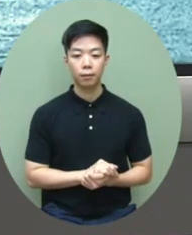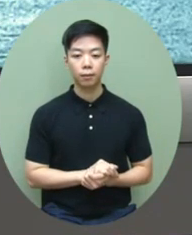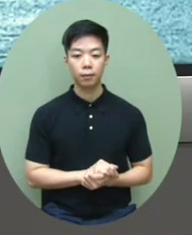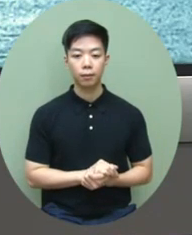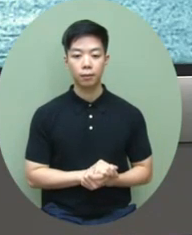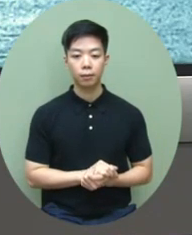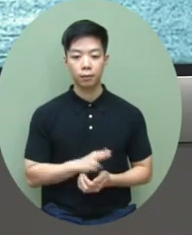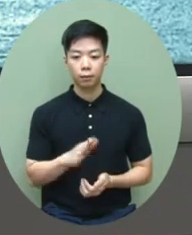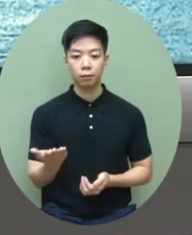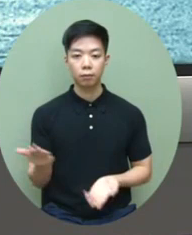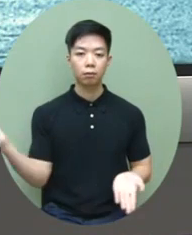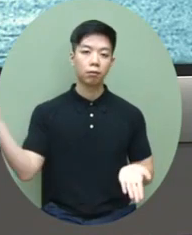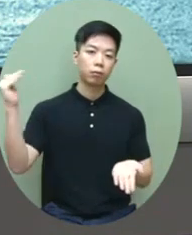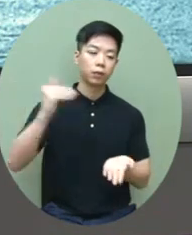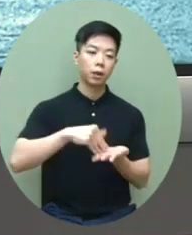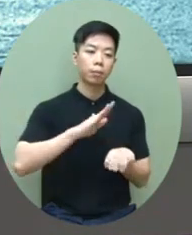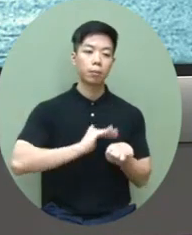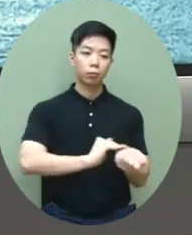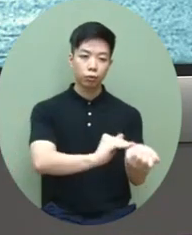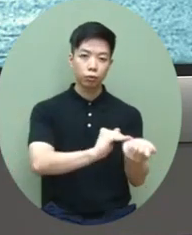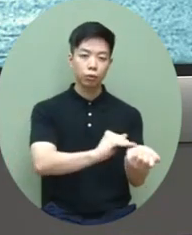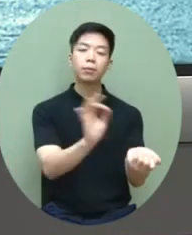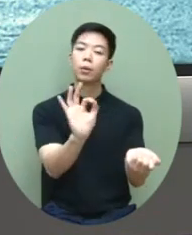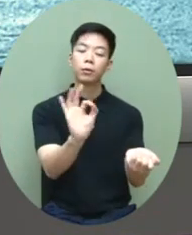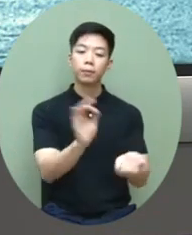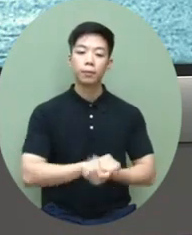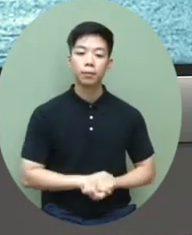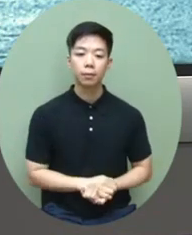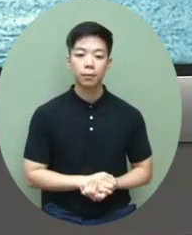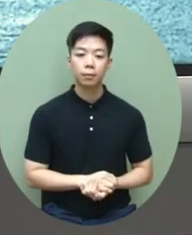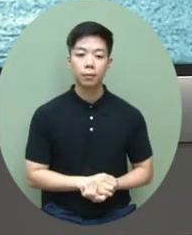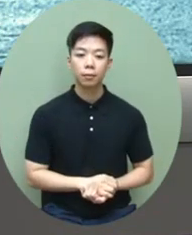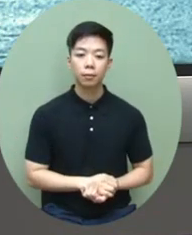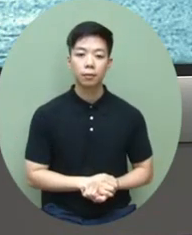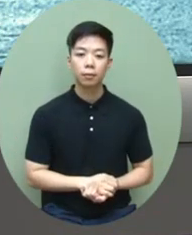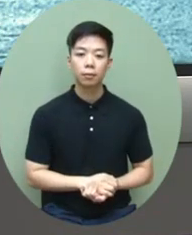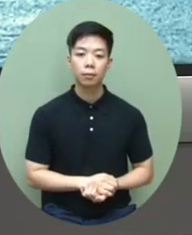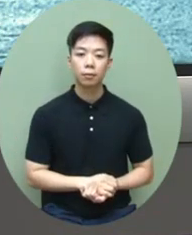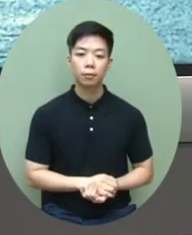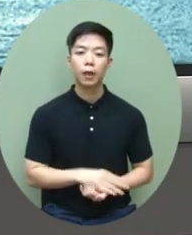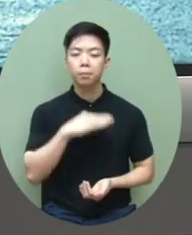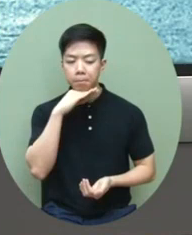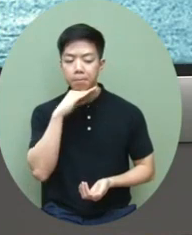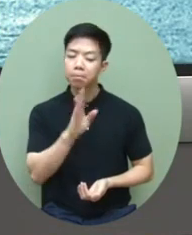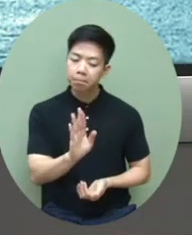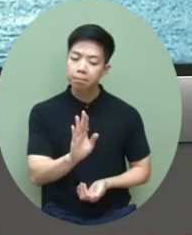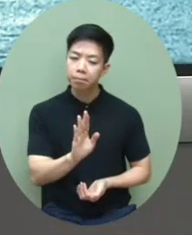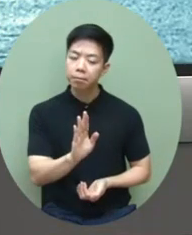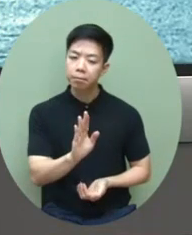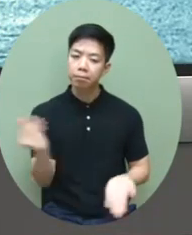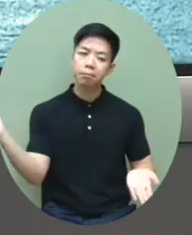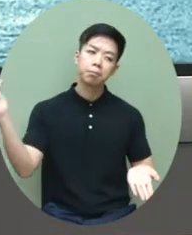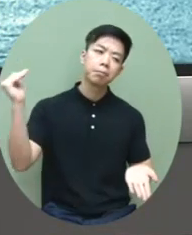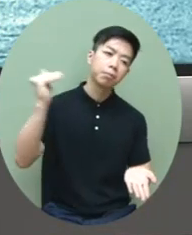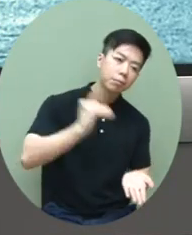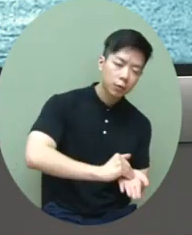但係佢一路都冇睇醫生嚇，一路都冇睇醫生啊，唔係 ，sorry， 佢直至到6日先去